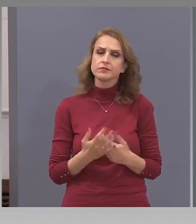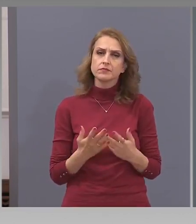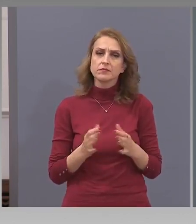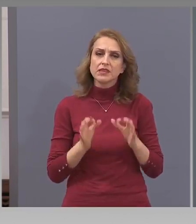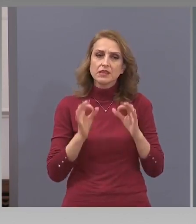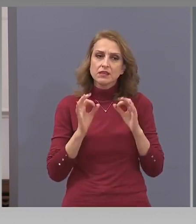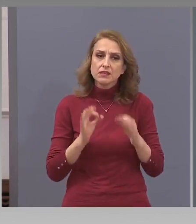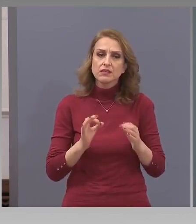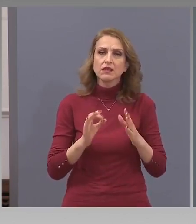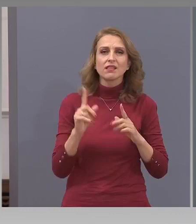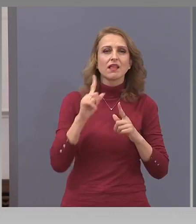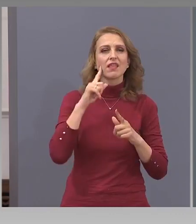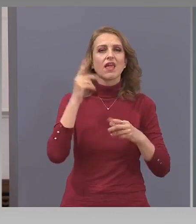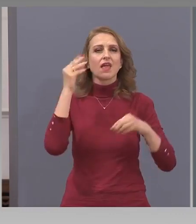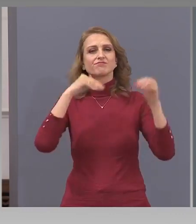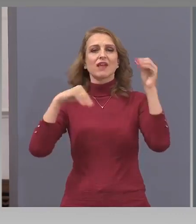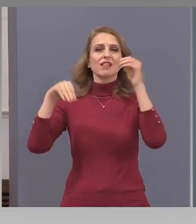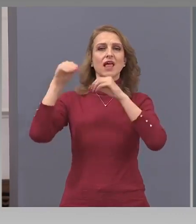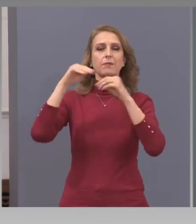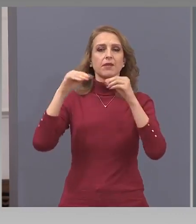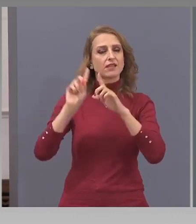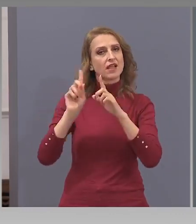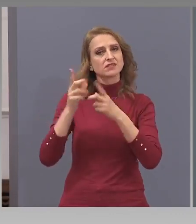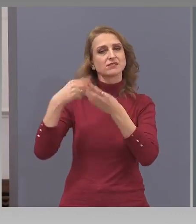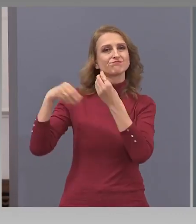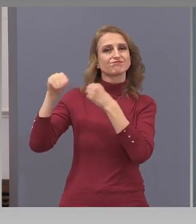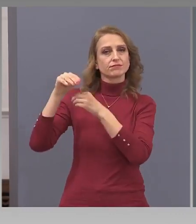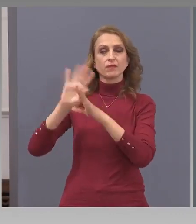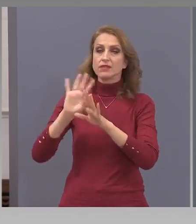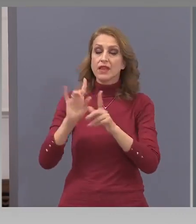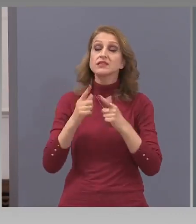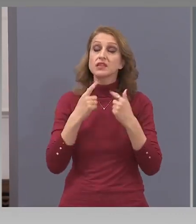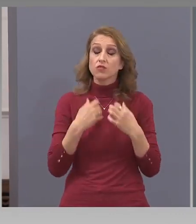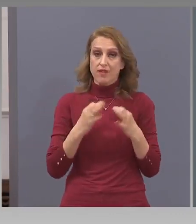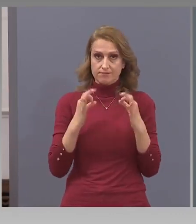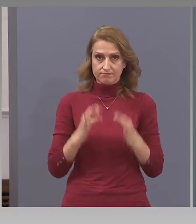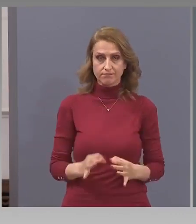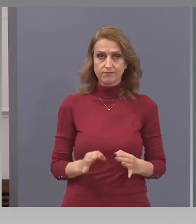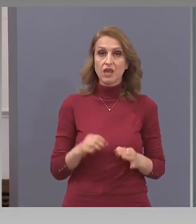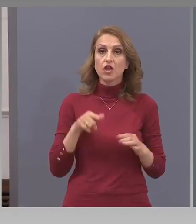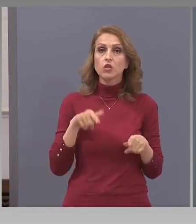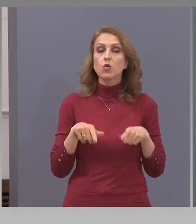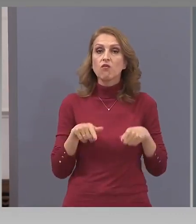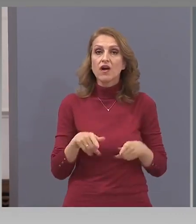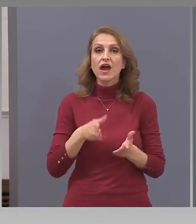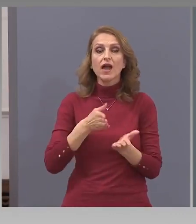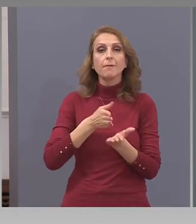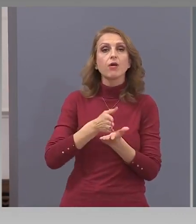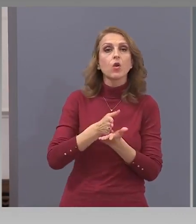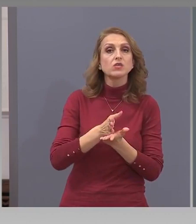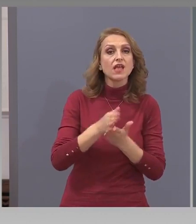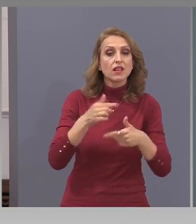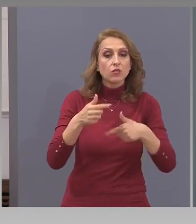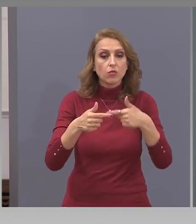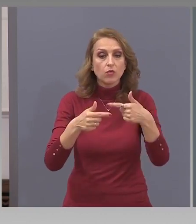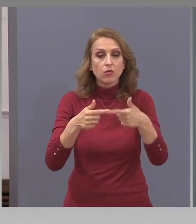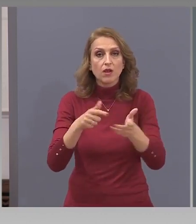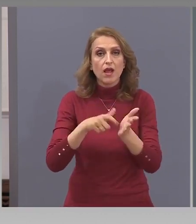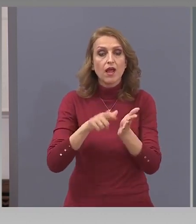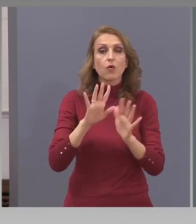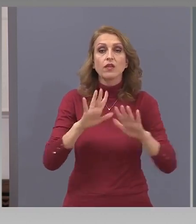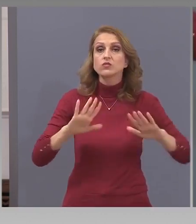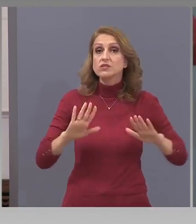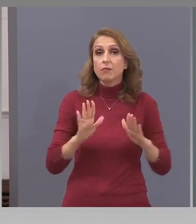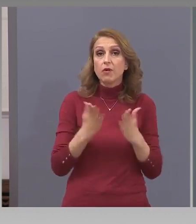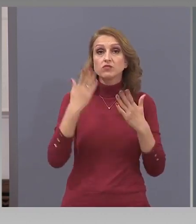регулирани интерпретации. Затова уточнявам. Това е процедура, която започва по инициатива от министъра